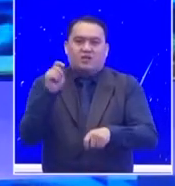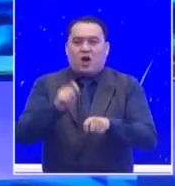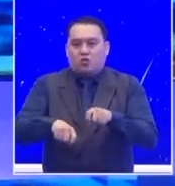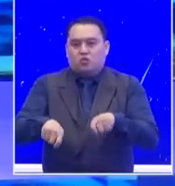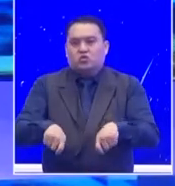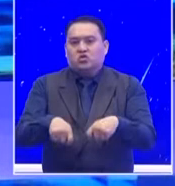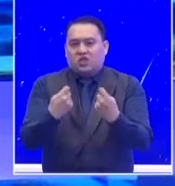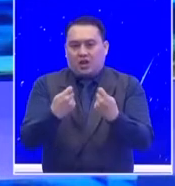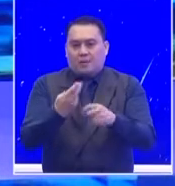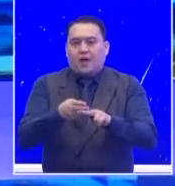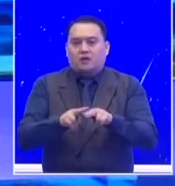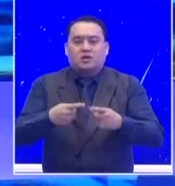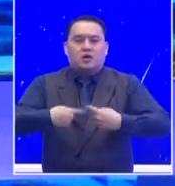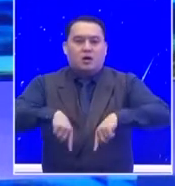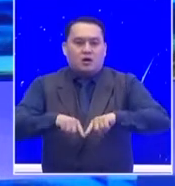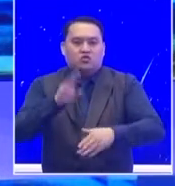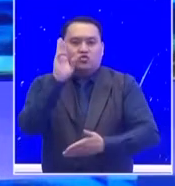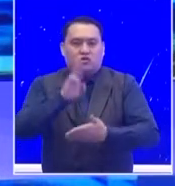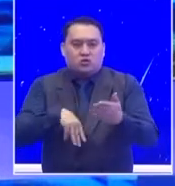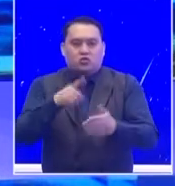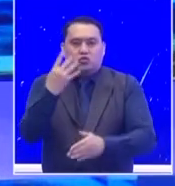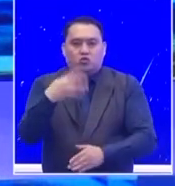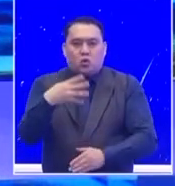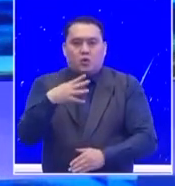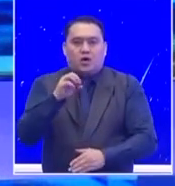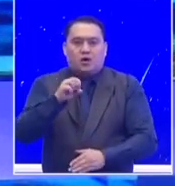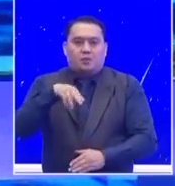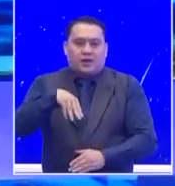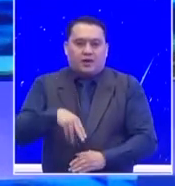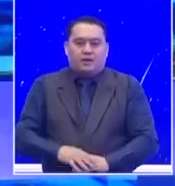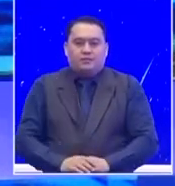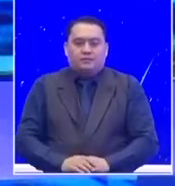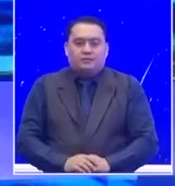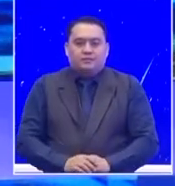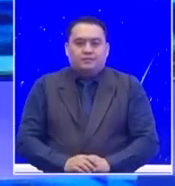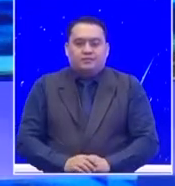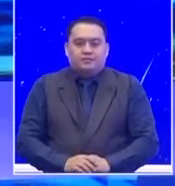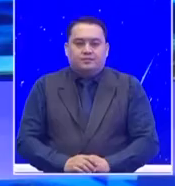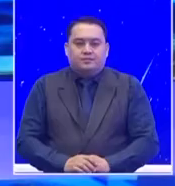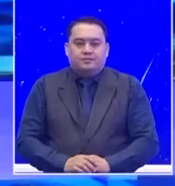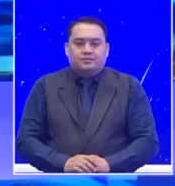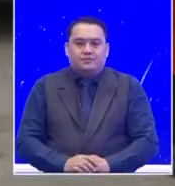Как итог, подрядная организация оштрафована на 40 МРП. Подробности в следующем материале.